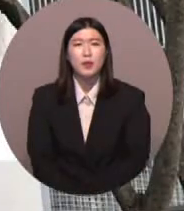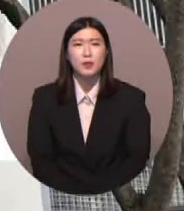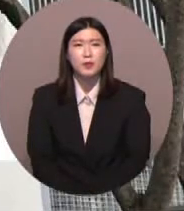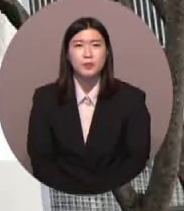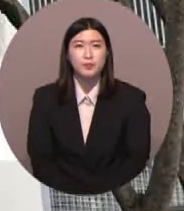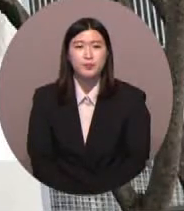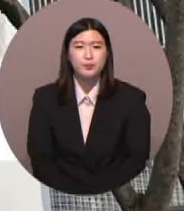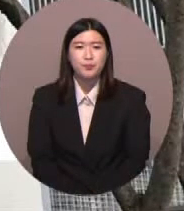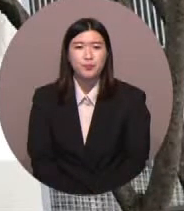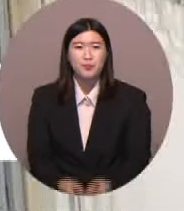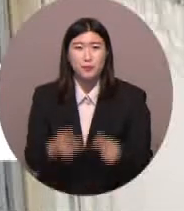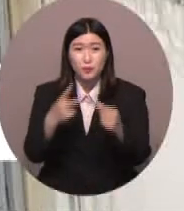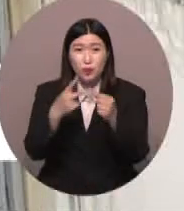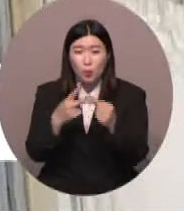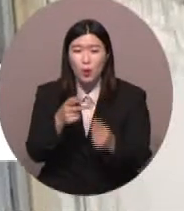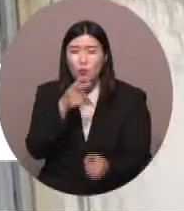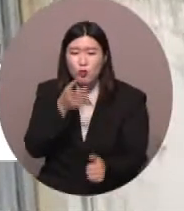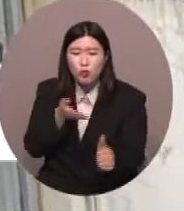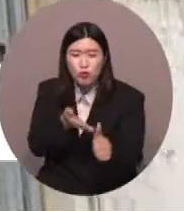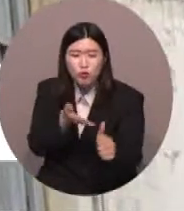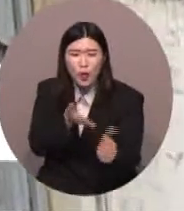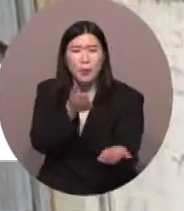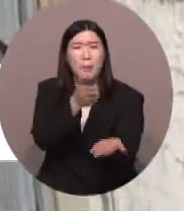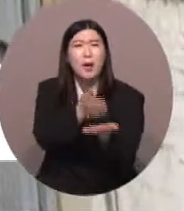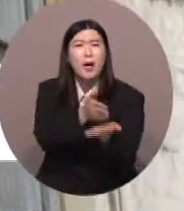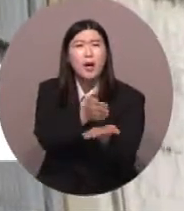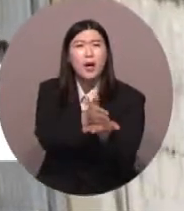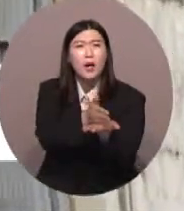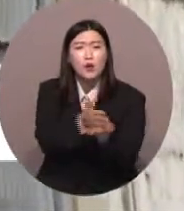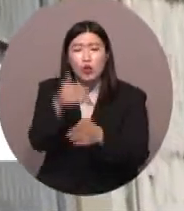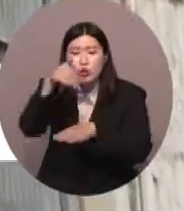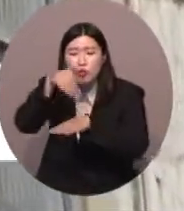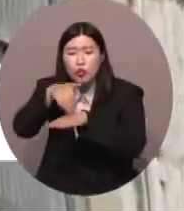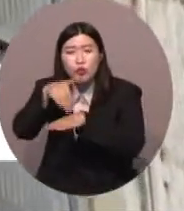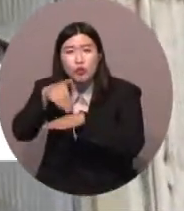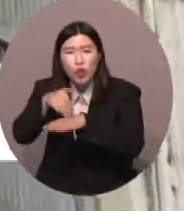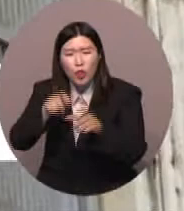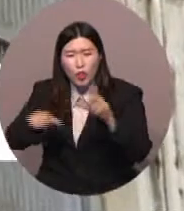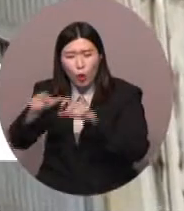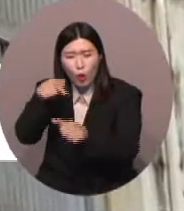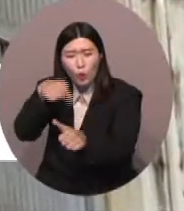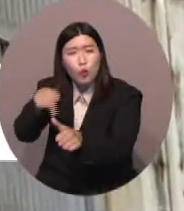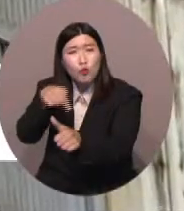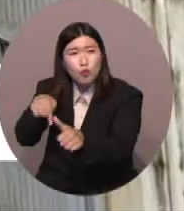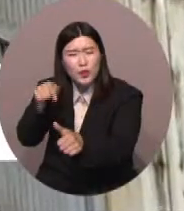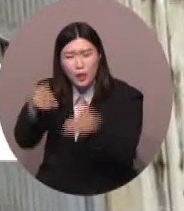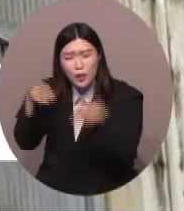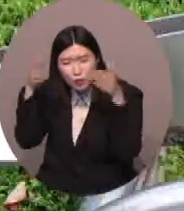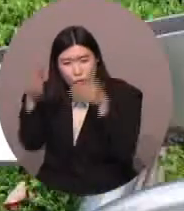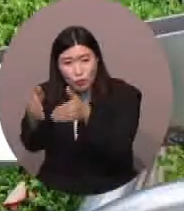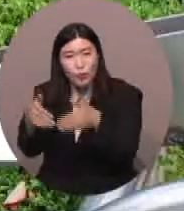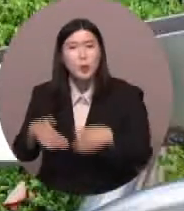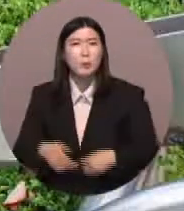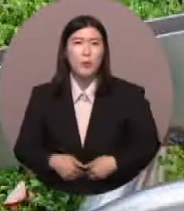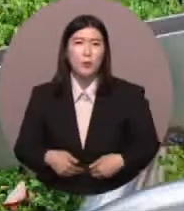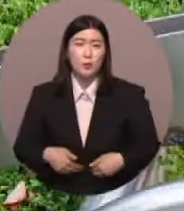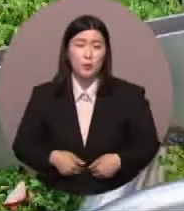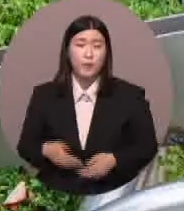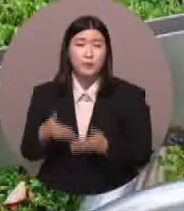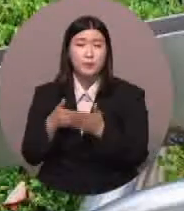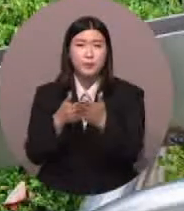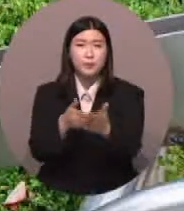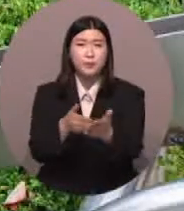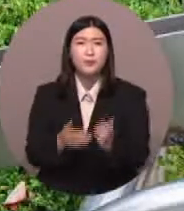또 단순 먹이주기 가 아닌 행동에 따른 보상 이 주어지는 훈련 과정을 관찰하는 이른바 긍정 강화 훈련 과